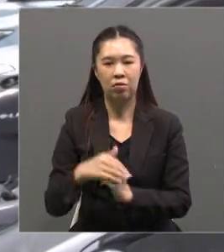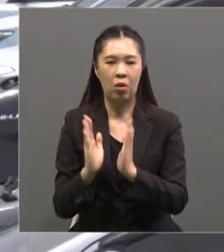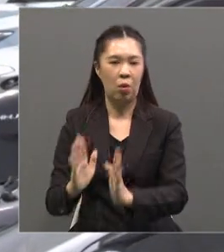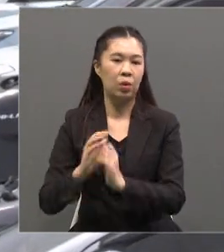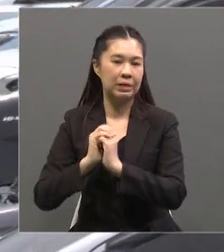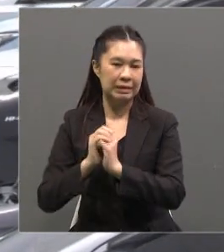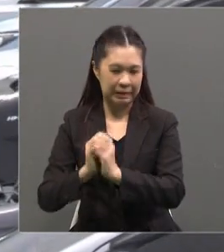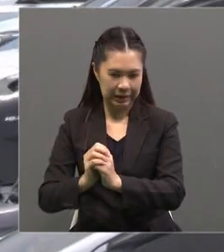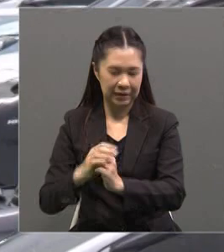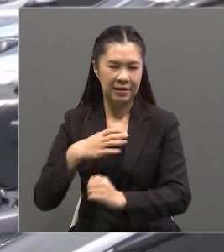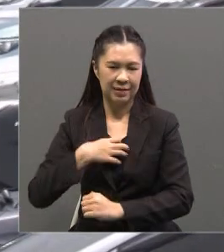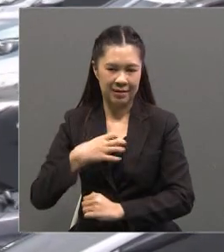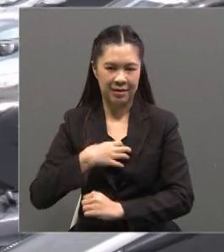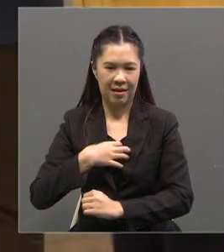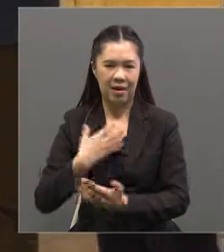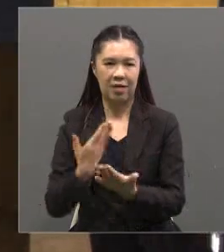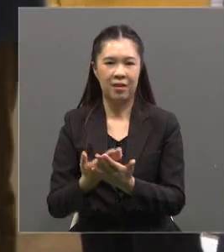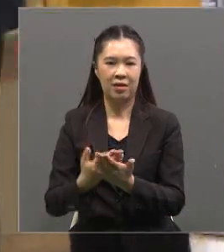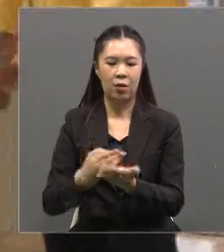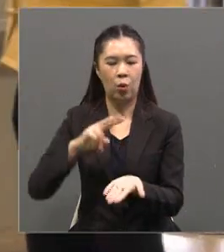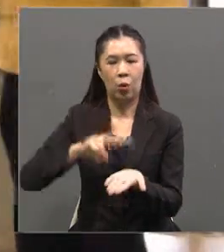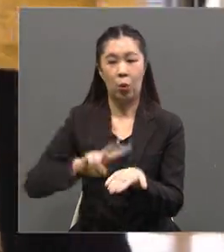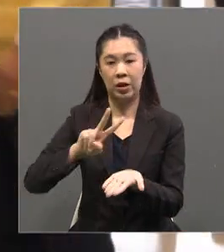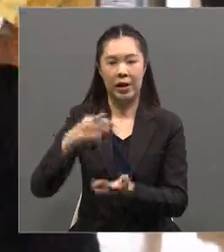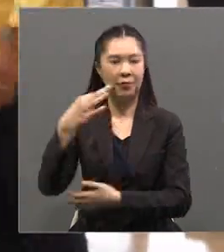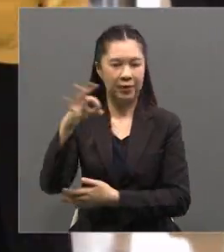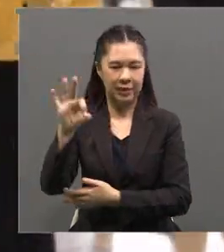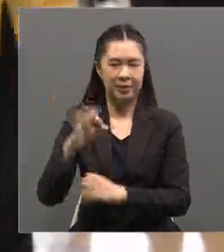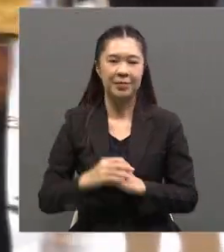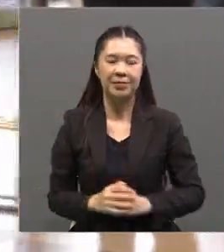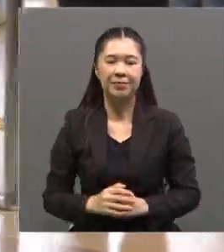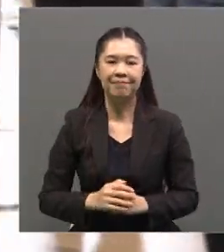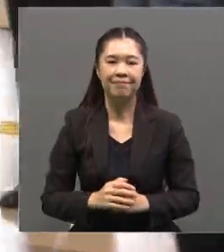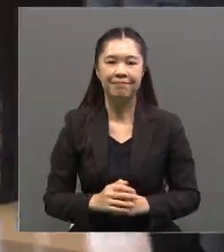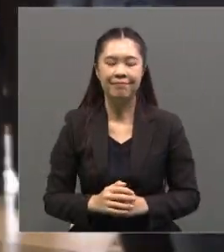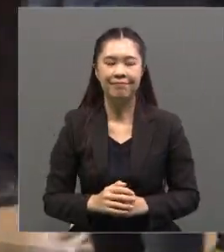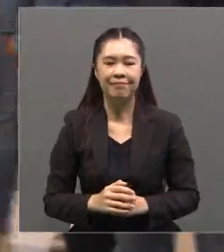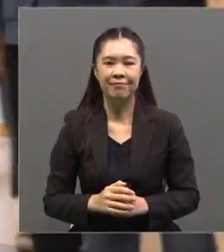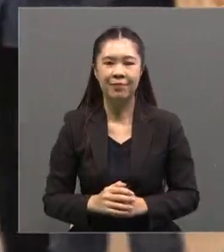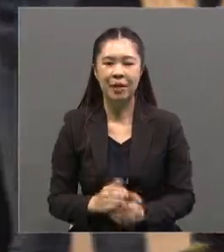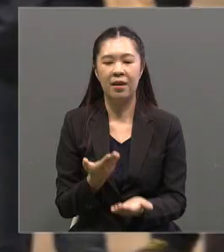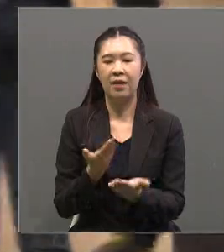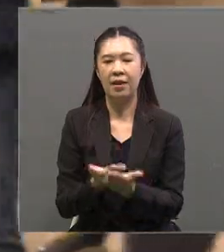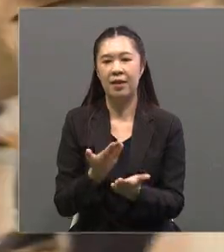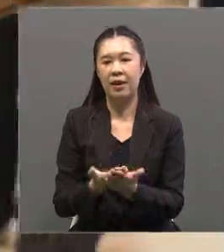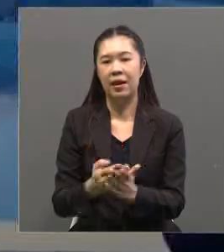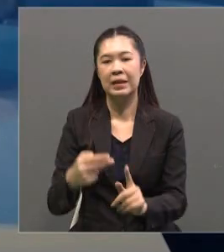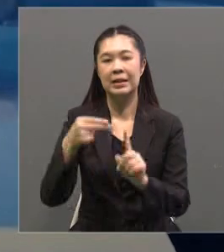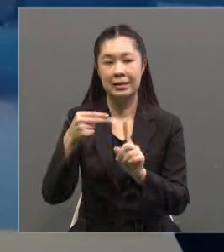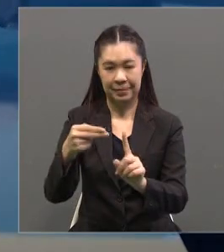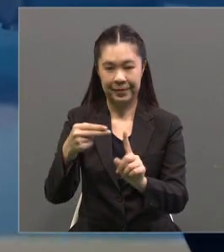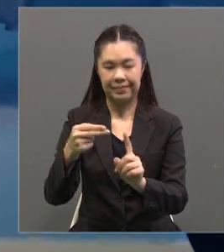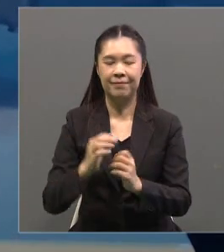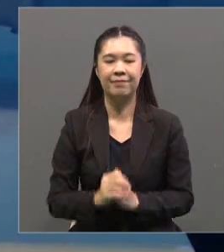ยวจีนสอดรับกับเรื่องของนโยบายฟรีวีซ่าครับอีกเรื่องนึงที่มีการพูดถึงก็คือเรื่องของเงินดิจิทัล 10,000 บาท